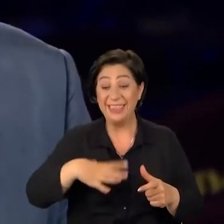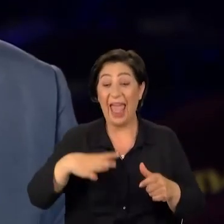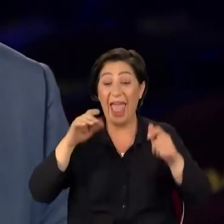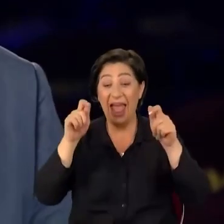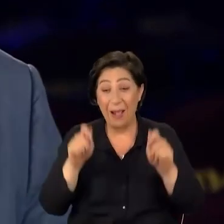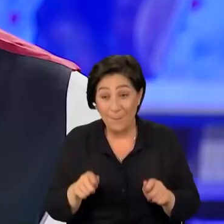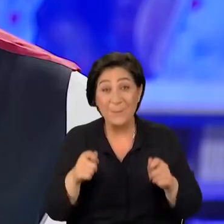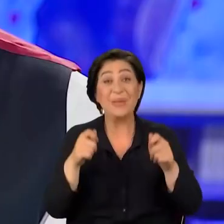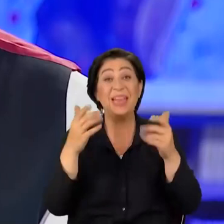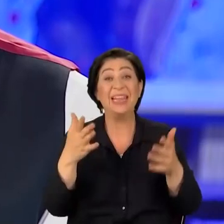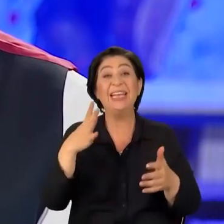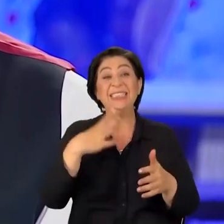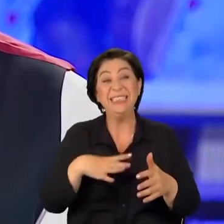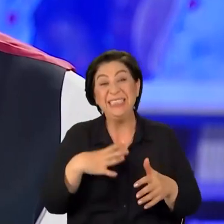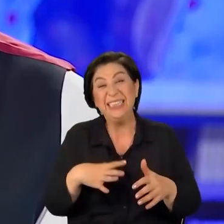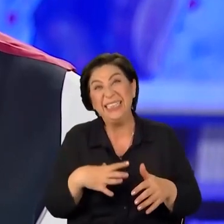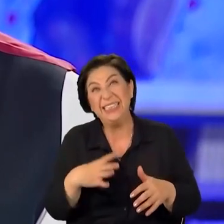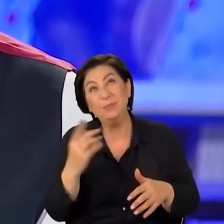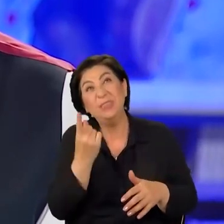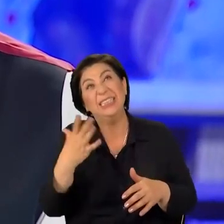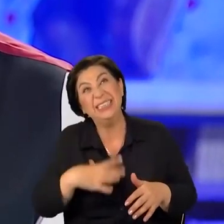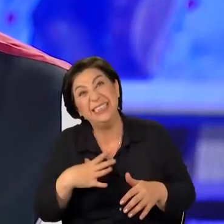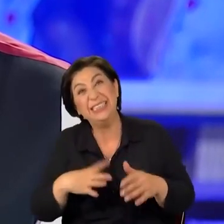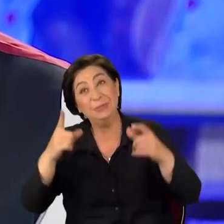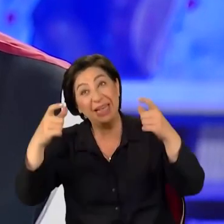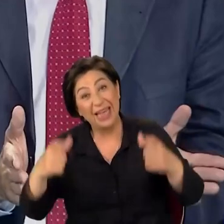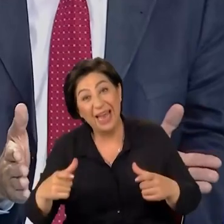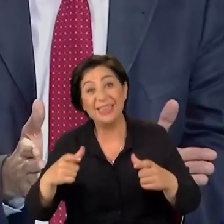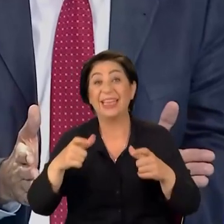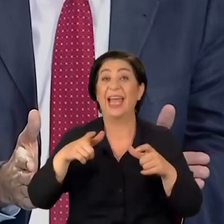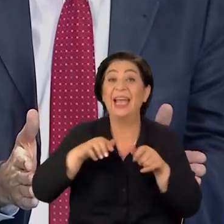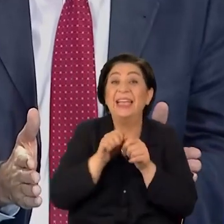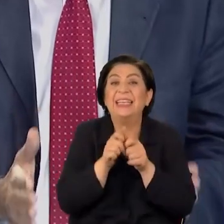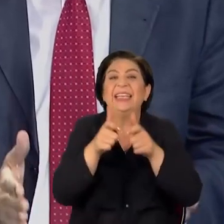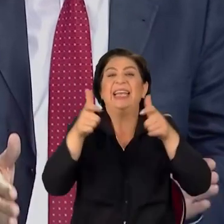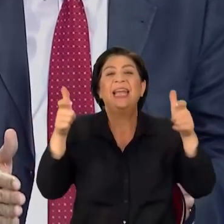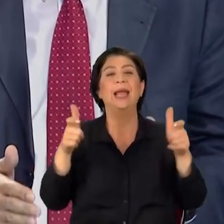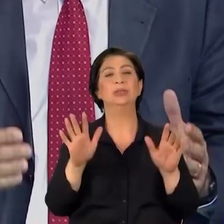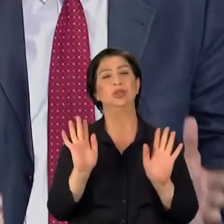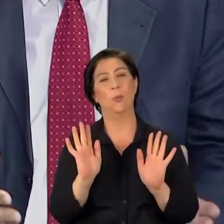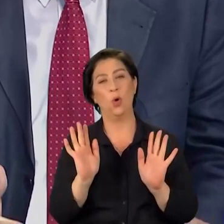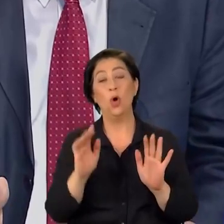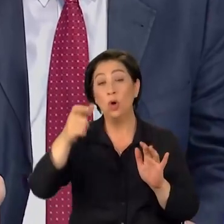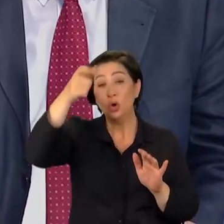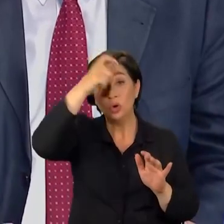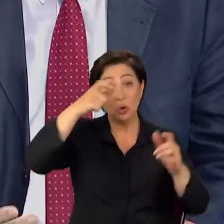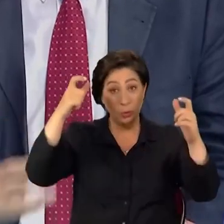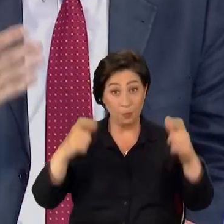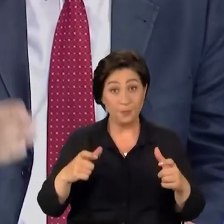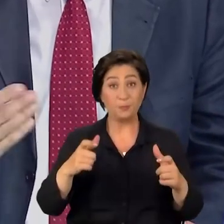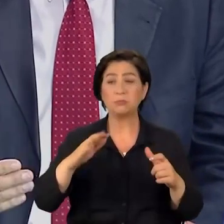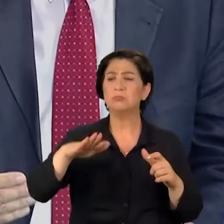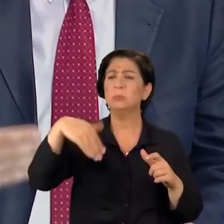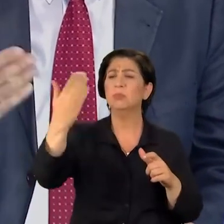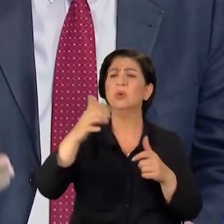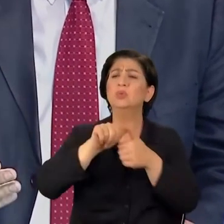yapılabilen, istediğinizi yapabildiğiniz bir mecrada ve kanalda gelişemiyor maalesef. Çünkü Türkiye'de başka çok